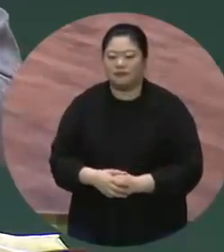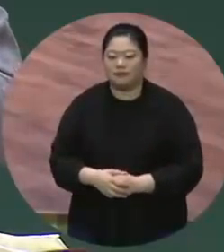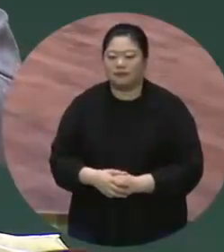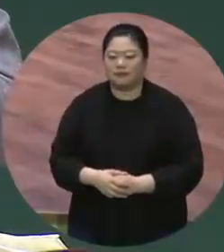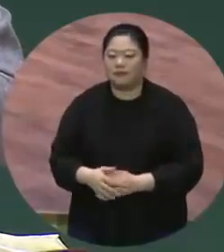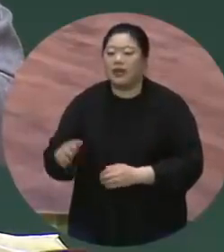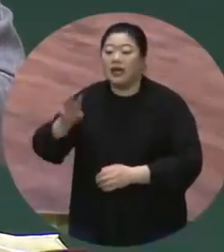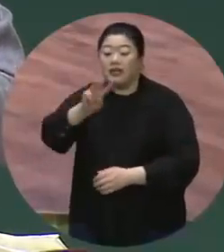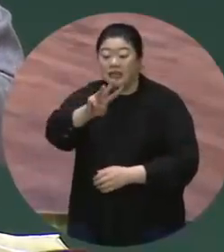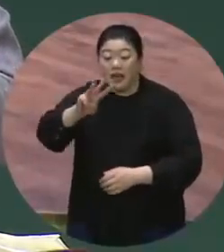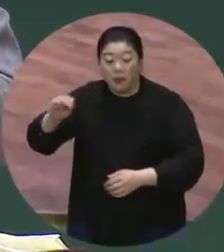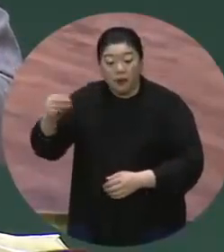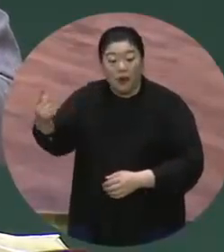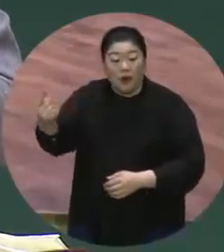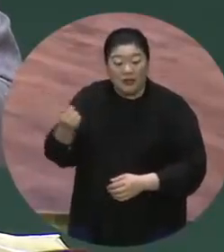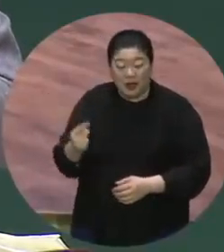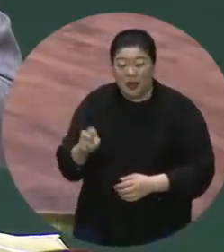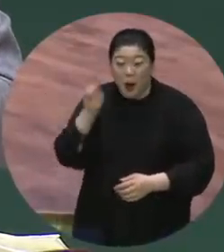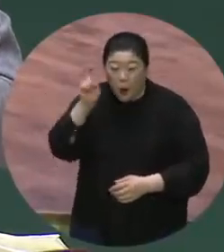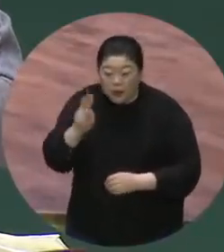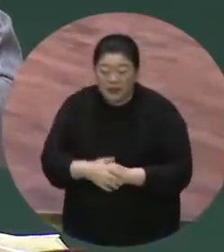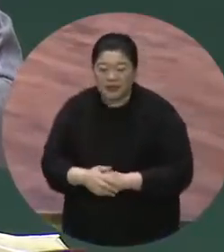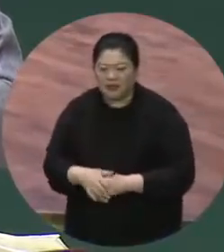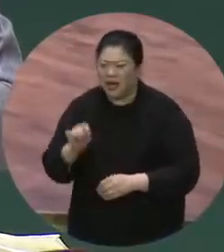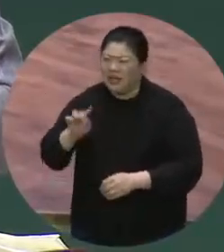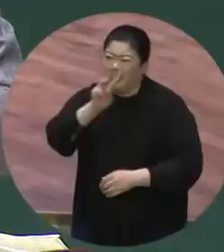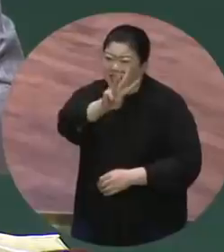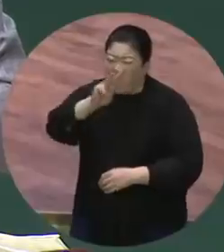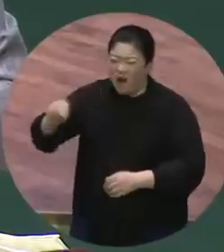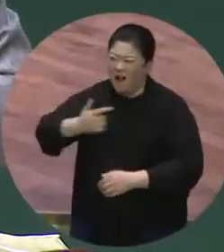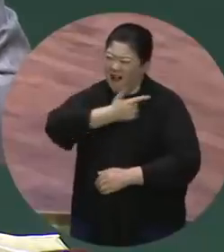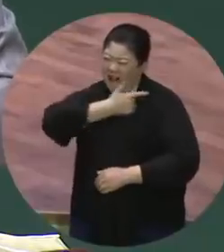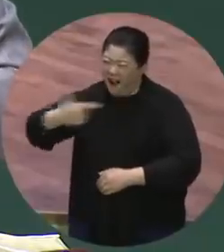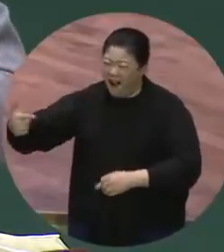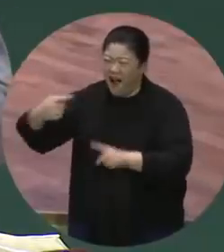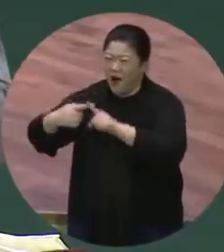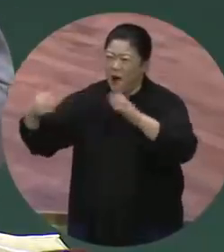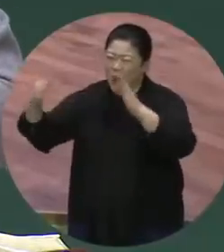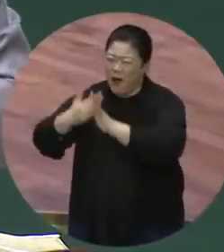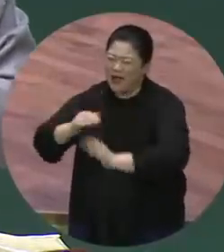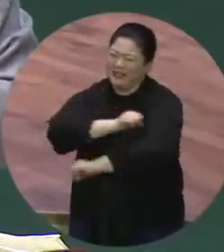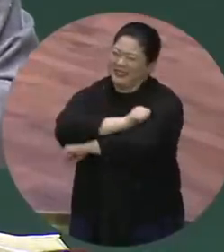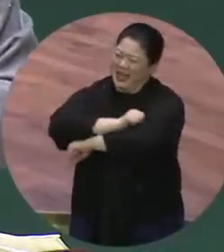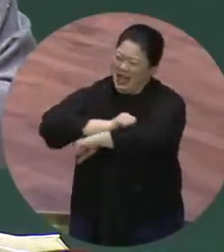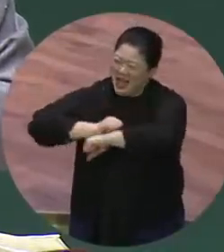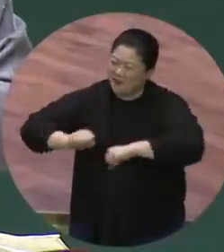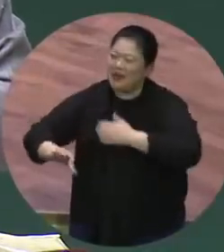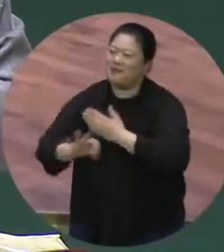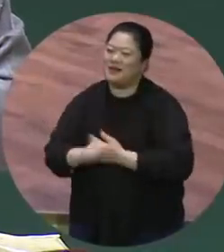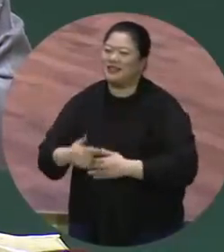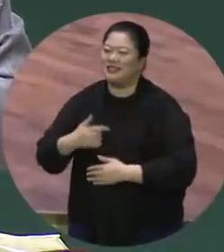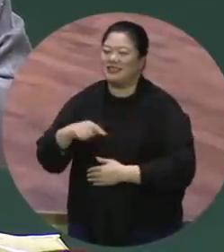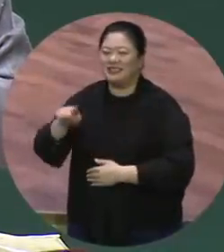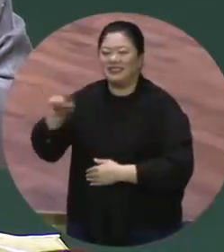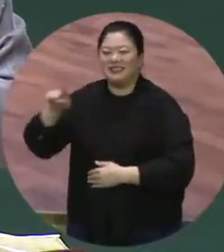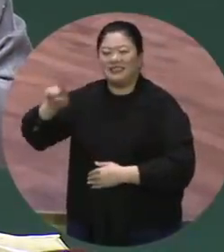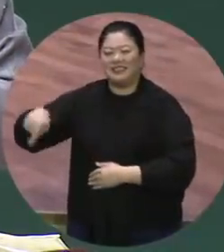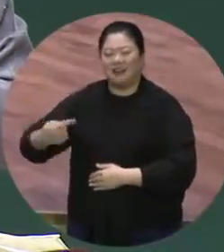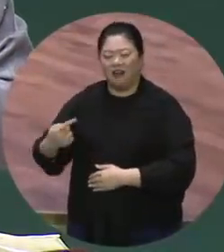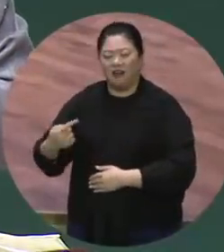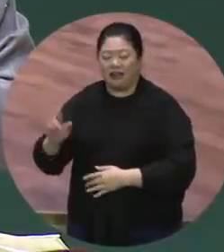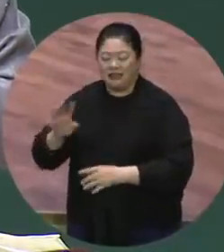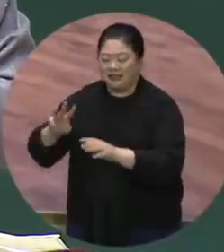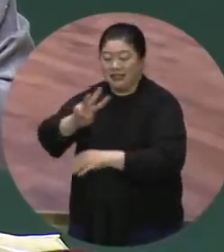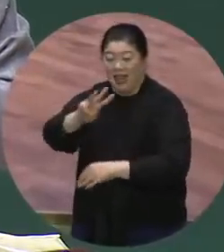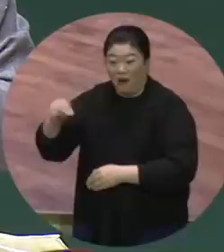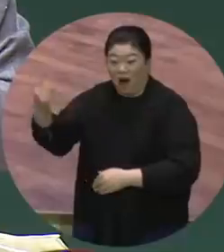찾던데, 어디 조그만 교회가 답 찾았다고. 그 기분 들으면 정목사 기분 좋겠어요? 순간